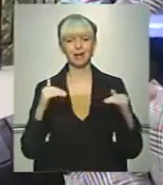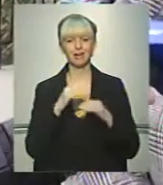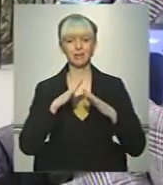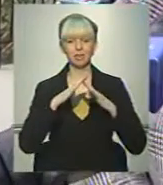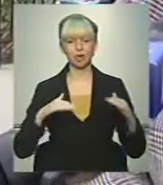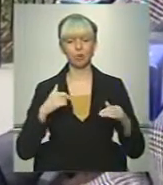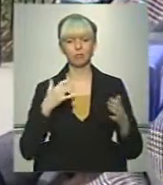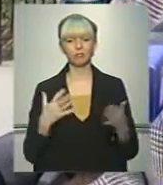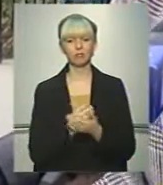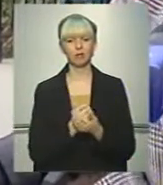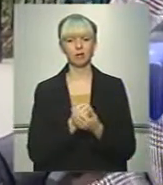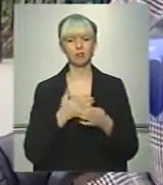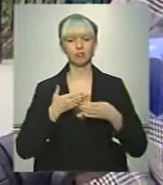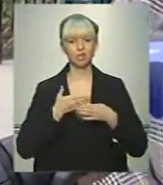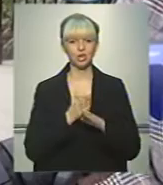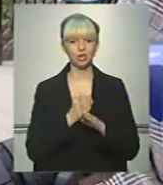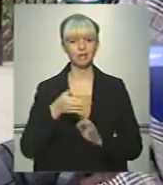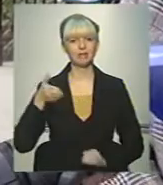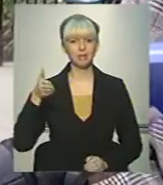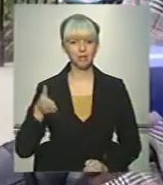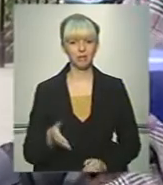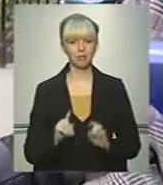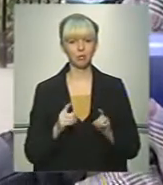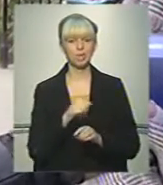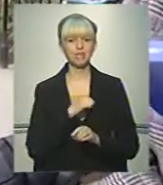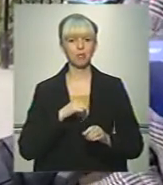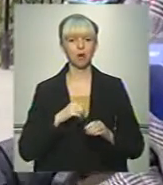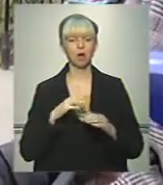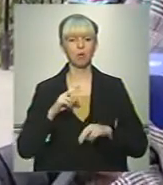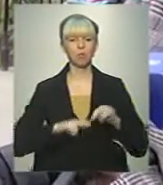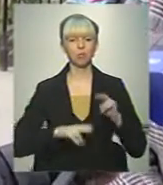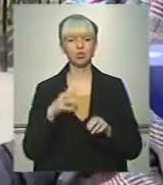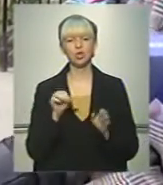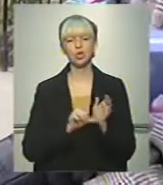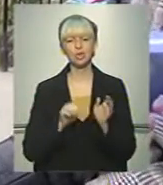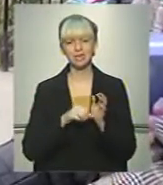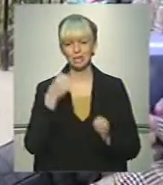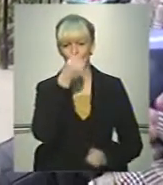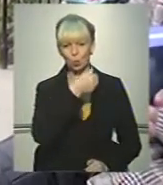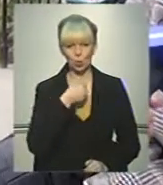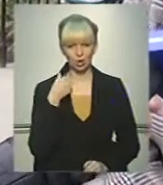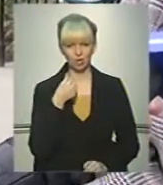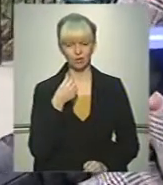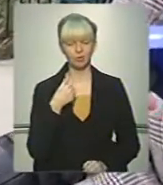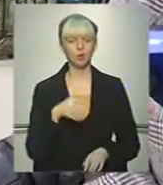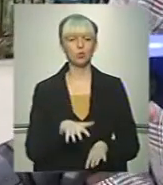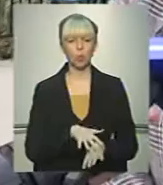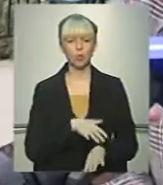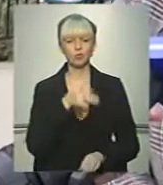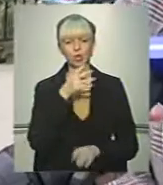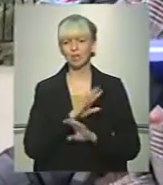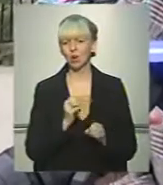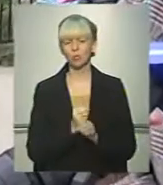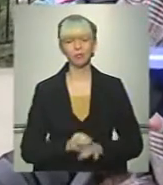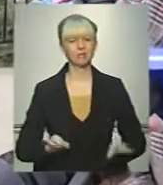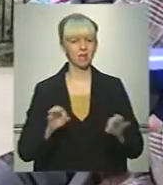нас пішли тріщини стін, тому що сама будова ще 60-х років. Ну і довший час не